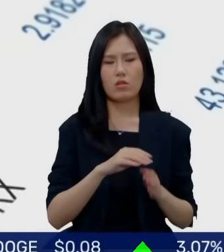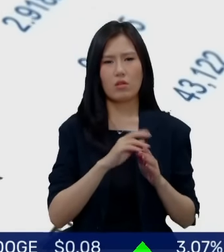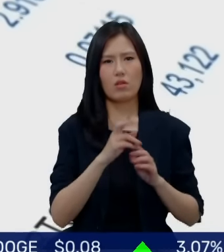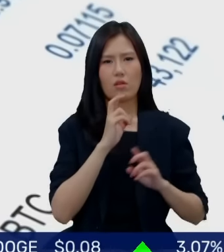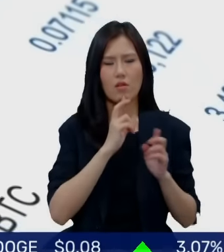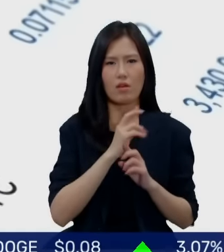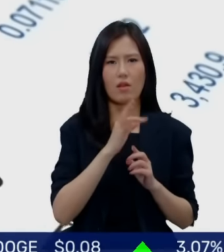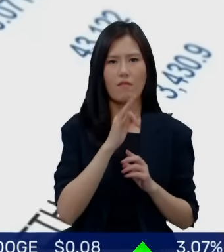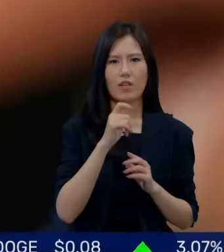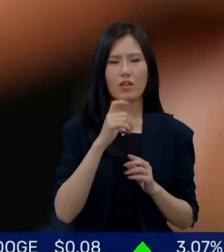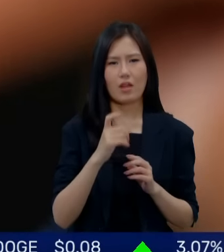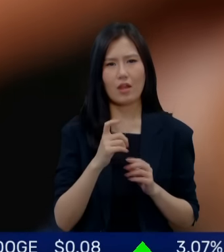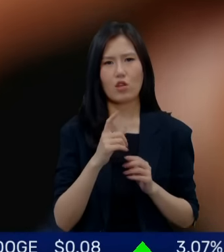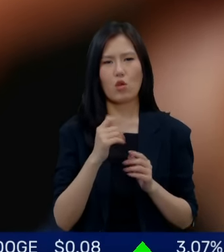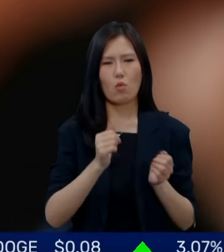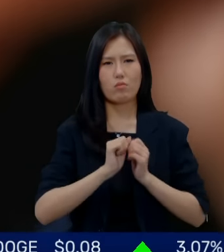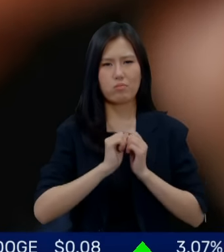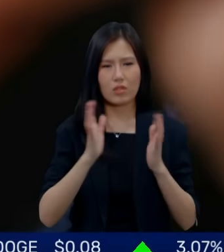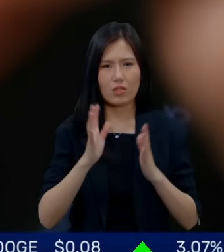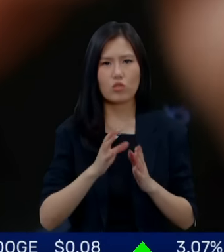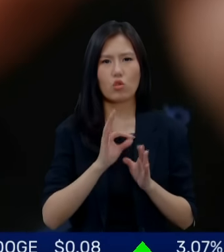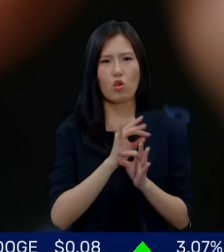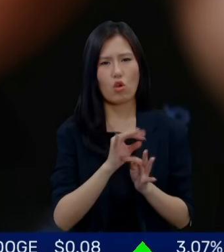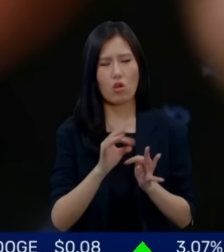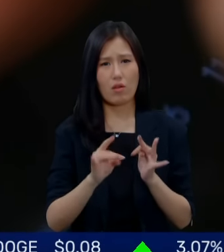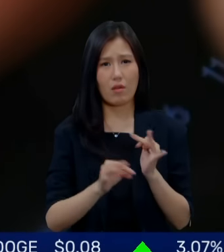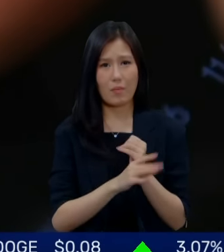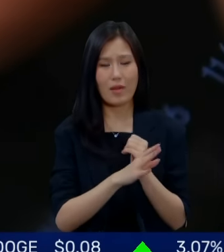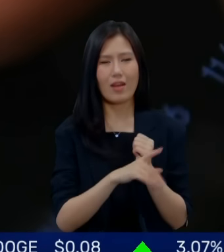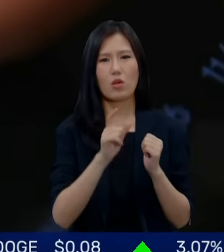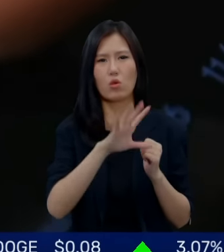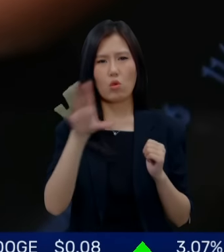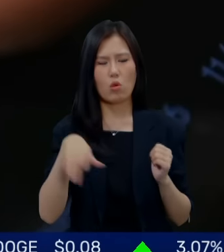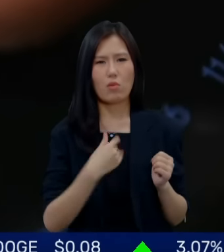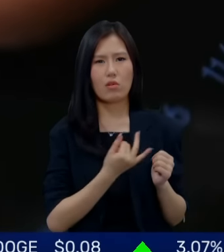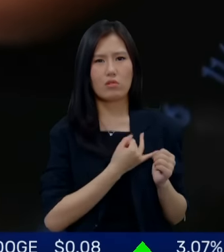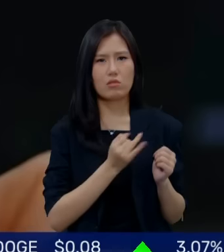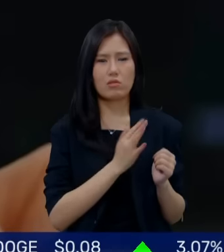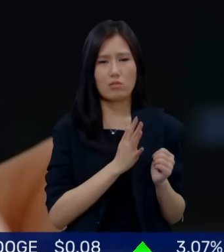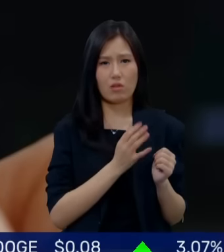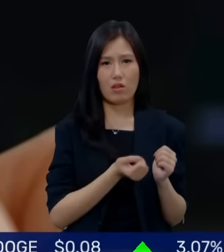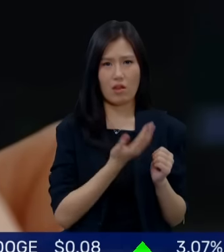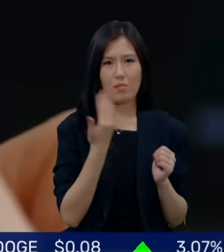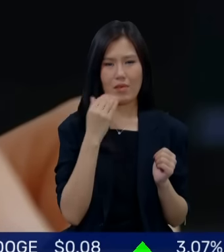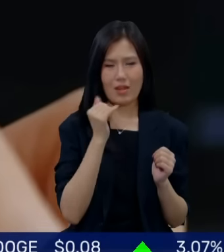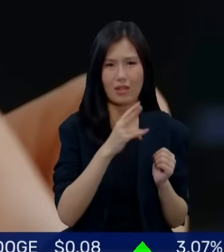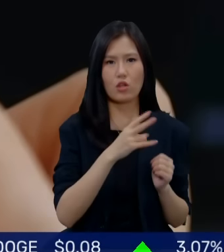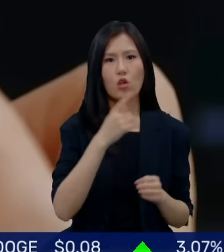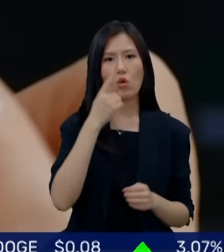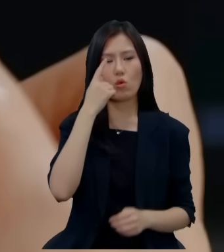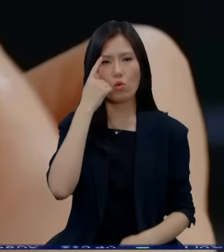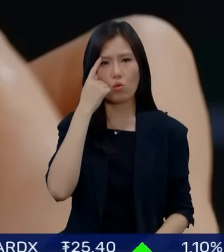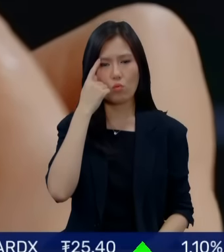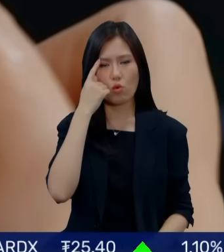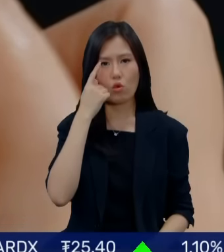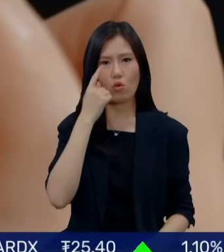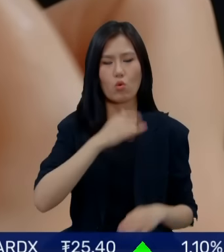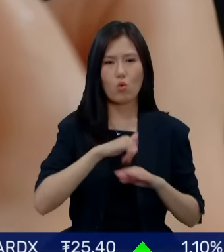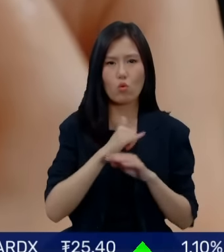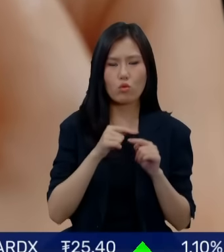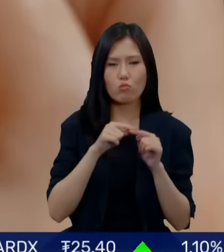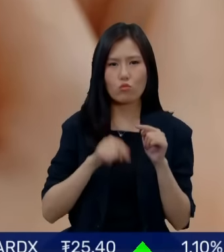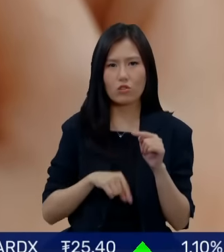FTX биржийн дампуурал зэрэг нь олон улсын энэ зах зээлийг сонирхчдын итгэлийг унагаад байсан. Манай өмнөд хөрш бүгд найрамдах хятад дуус